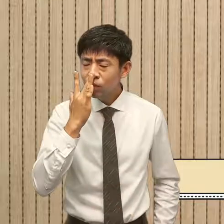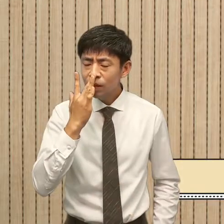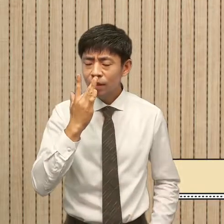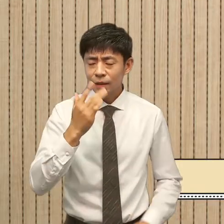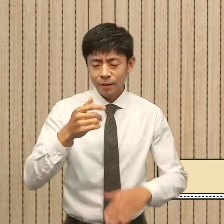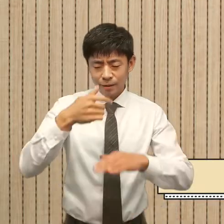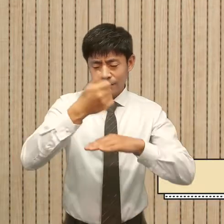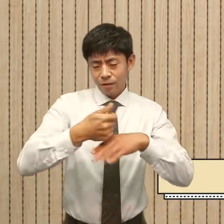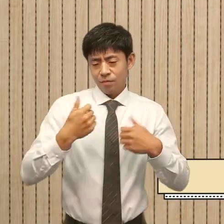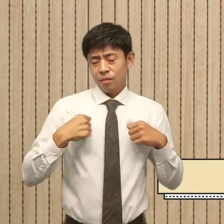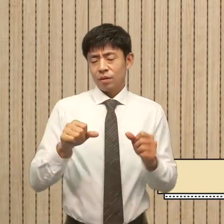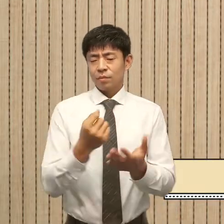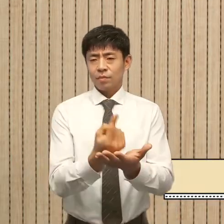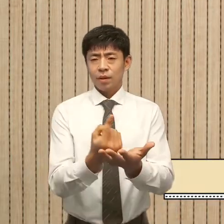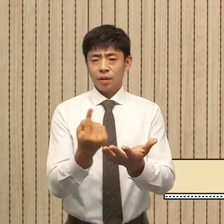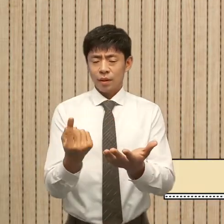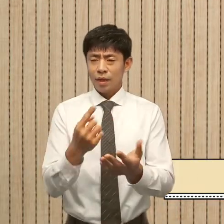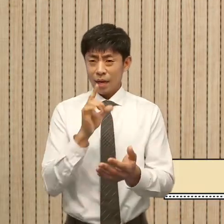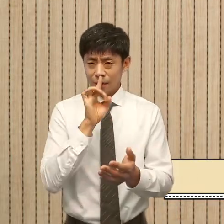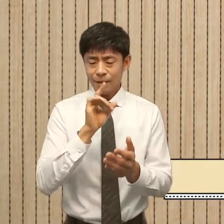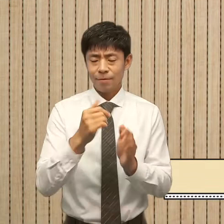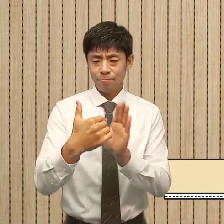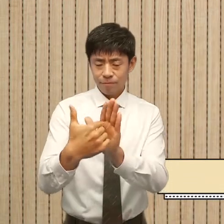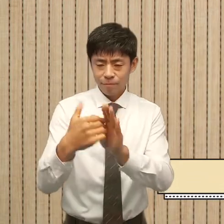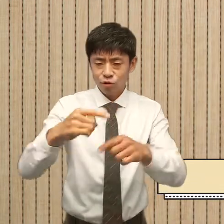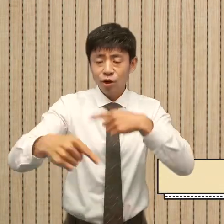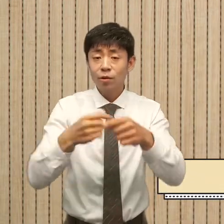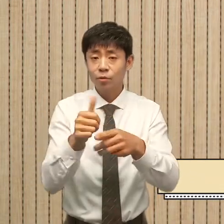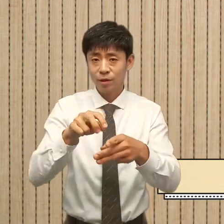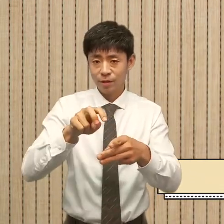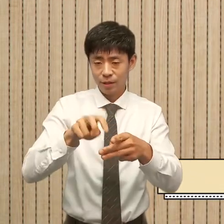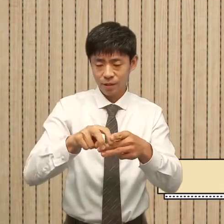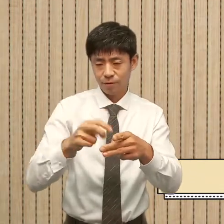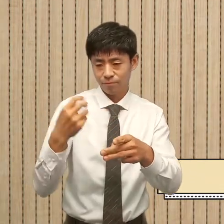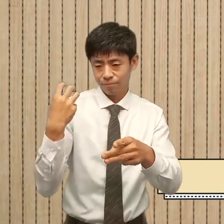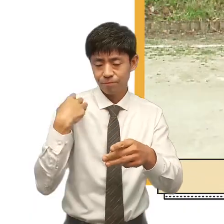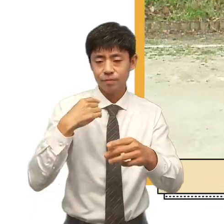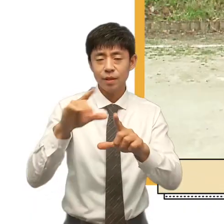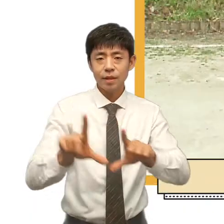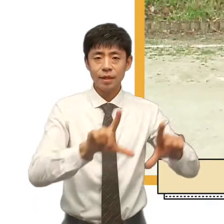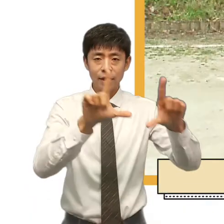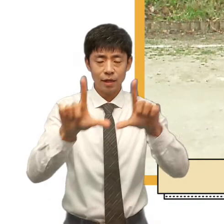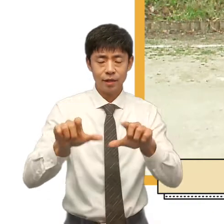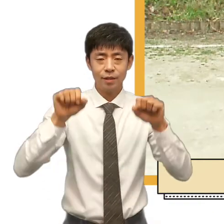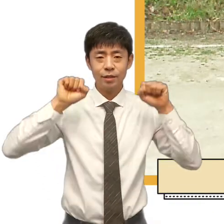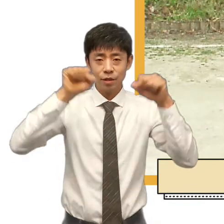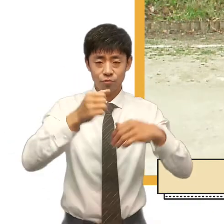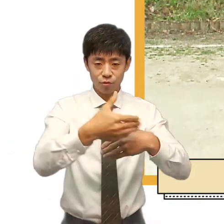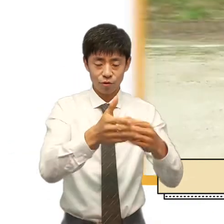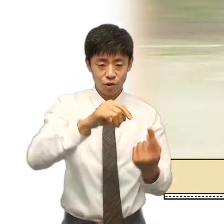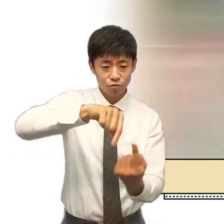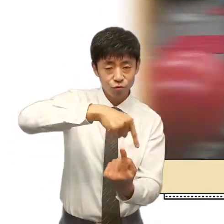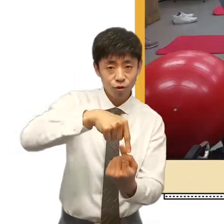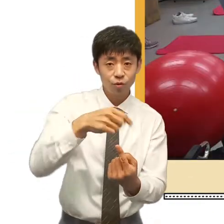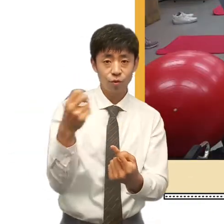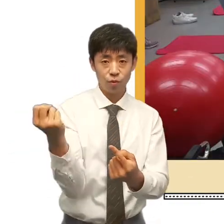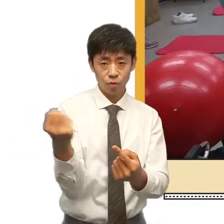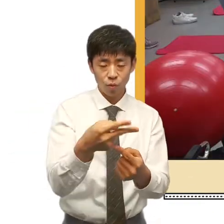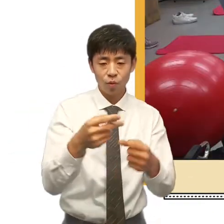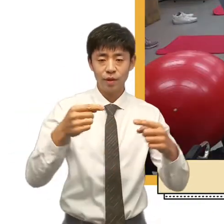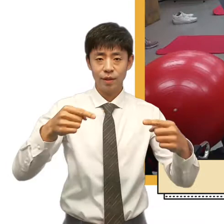없어가지고 접근 자체를 할 수가 없거든요. 이런 경우 저희가 자체적으로 생활체육교실 이렇게 운영을 하고